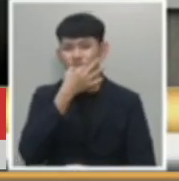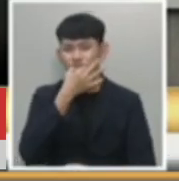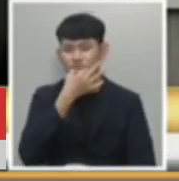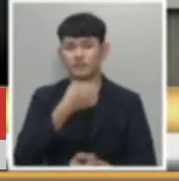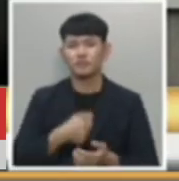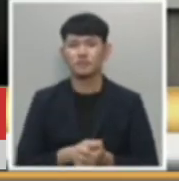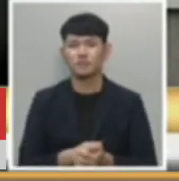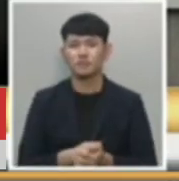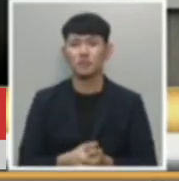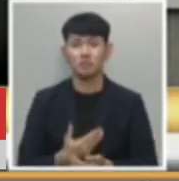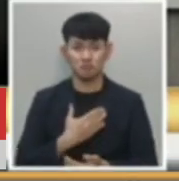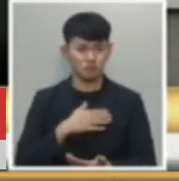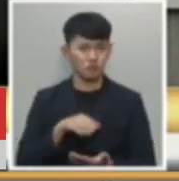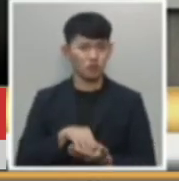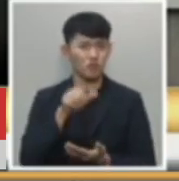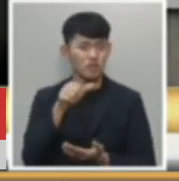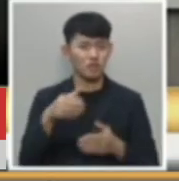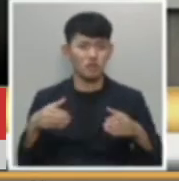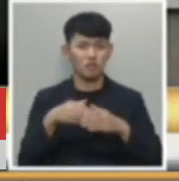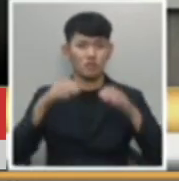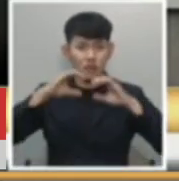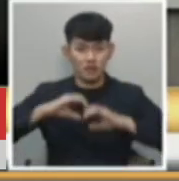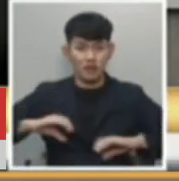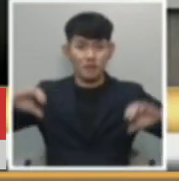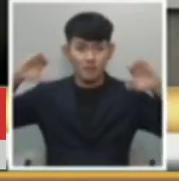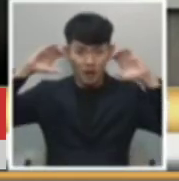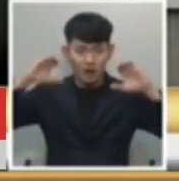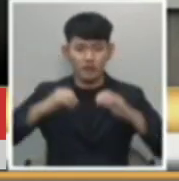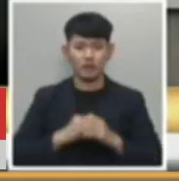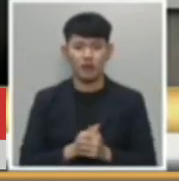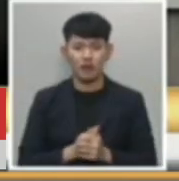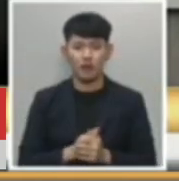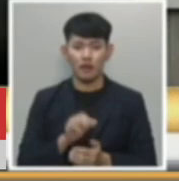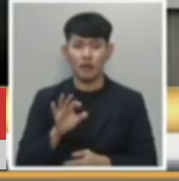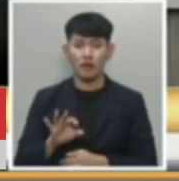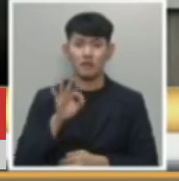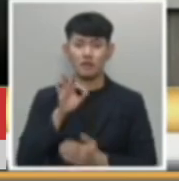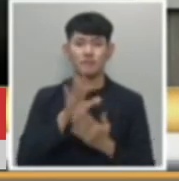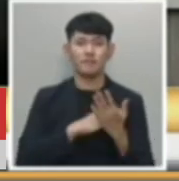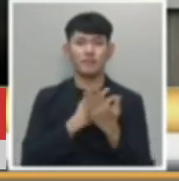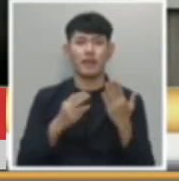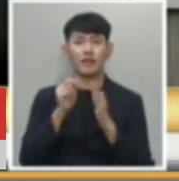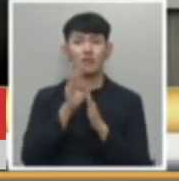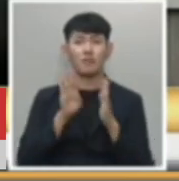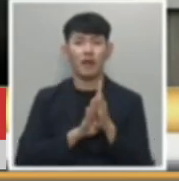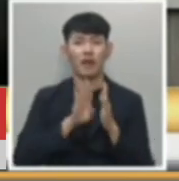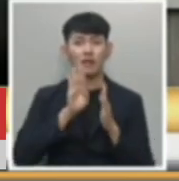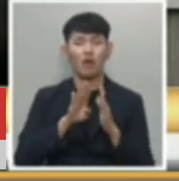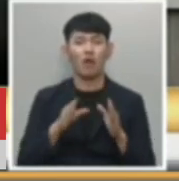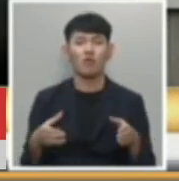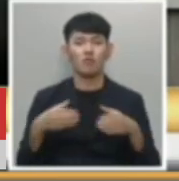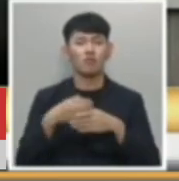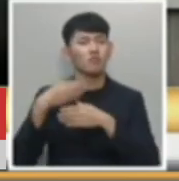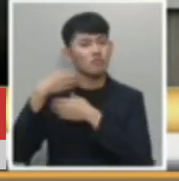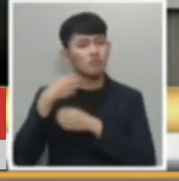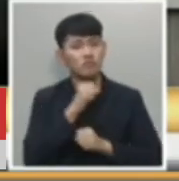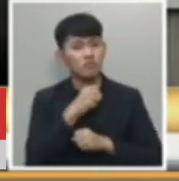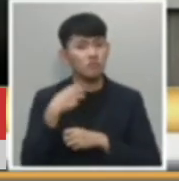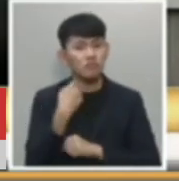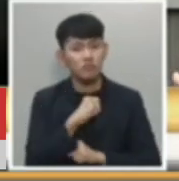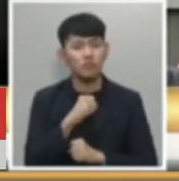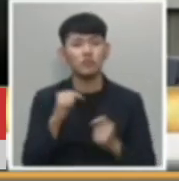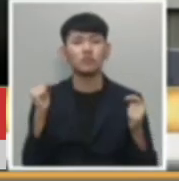เราโชคดีที่รัฐบาลชุดนี้ได้เลือกเอานโยบายของพรรคประชาธิปัตย์คือนโยบายประกันราย